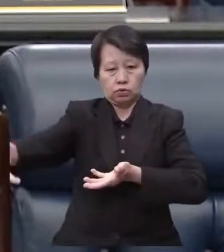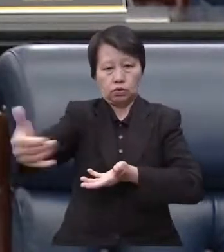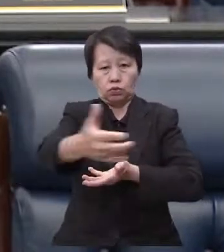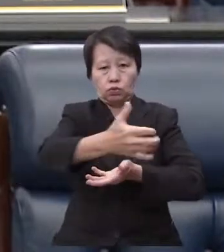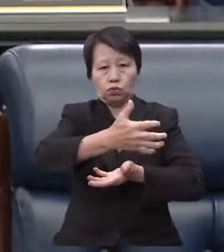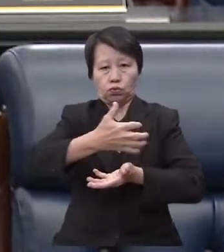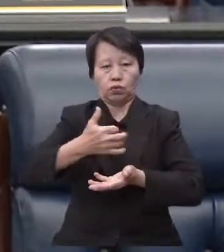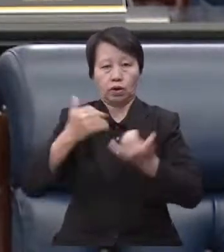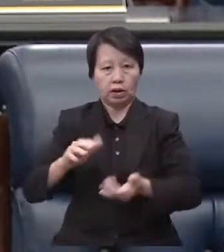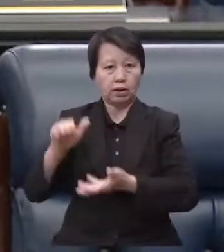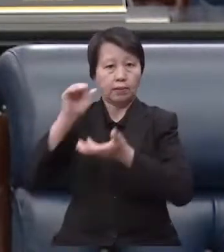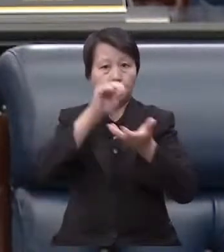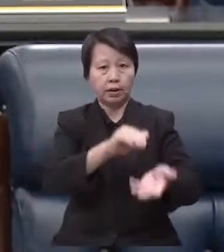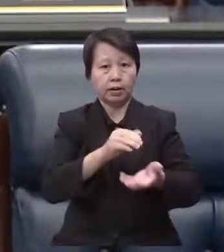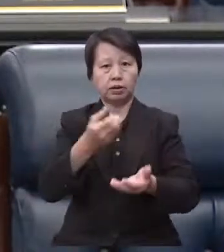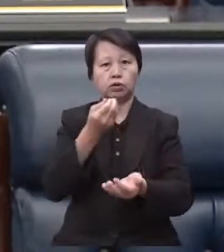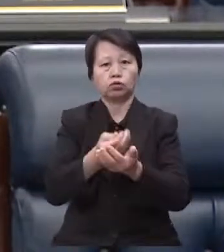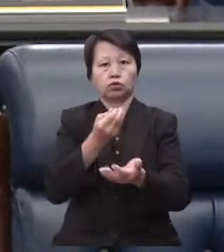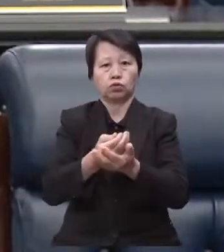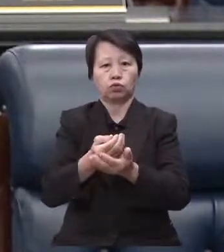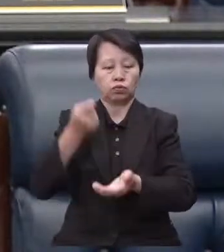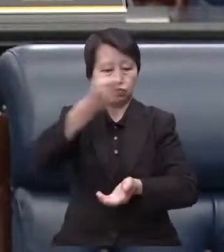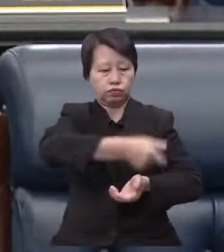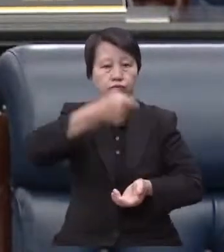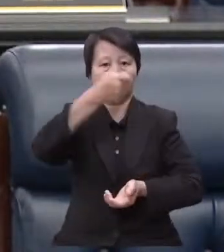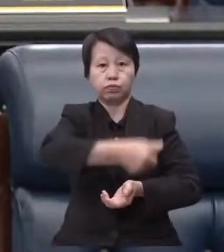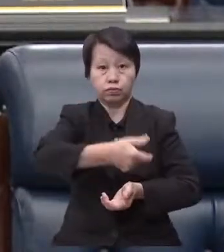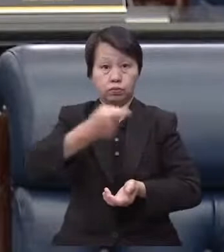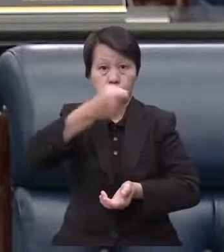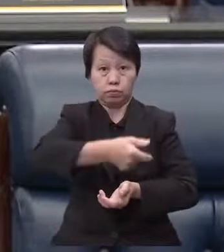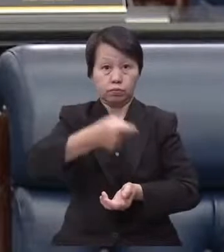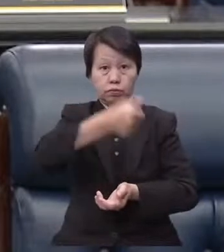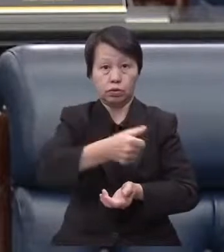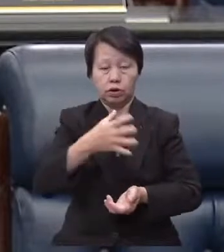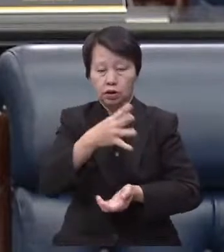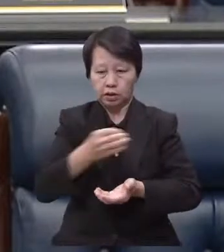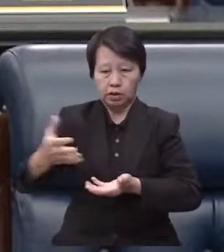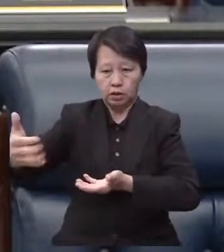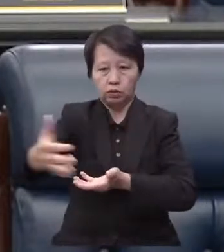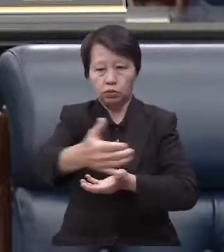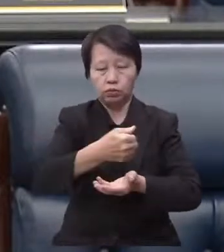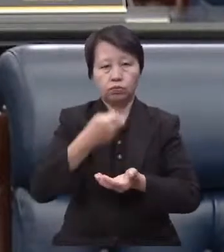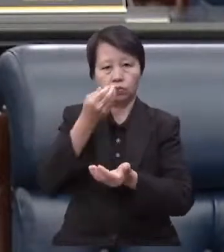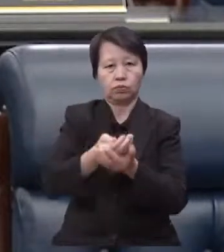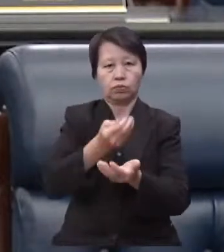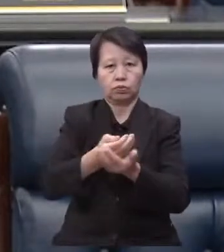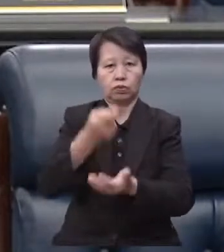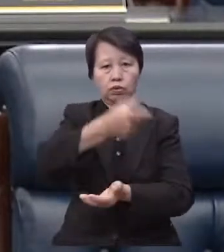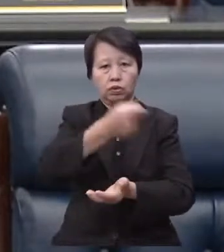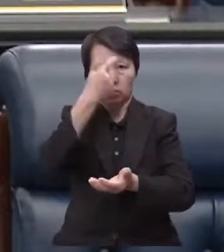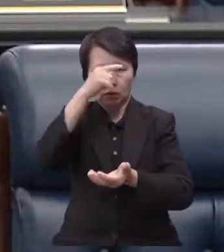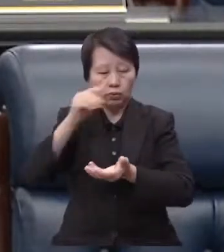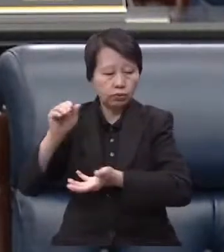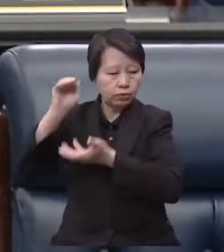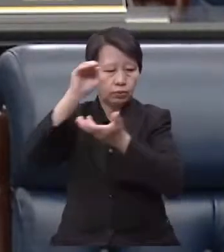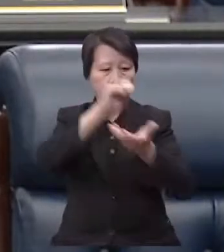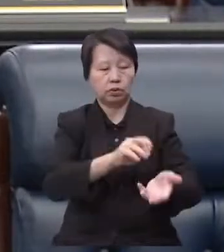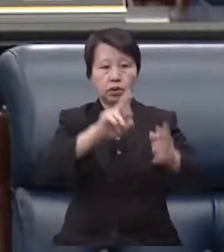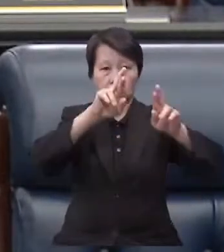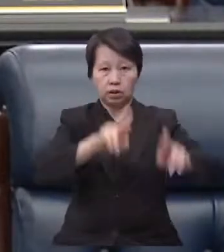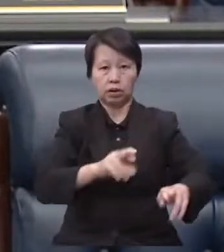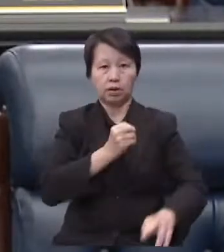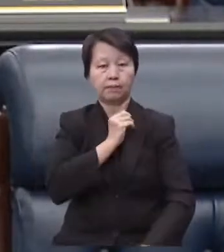mengumpulkan, yang ingin menyalurkan dana dan mengumpulkan dana untuk disalurkan kepada